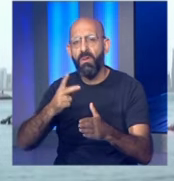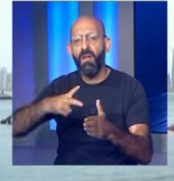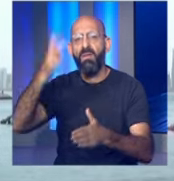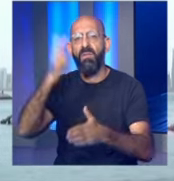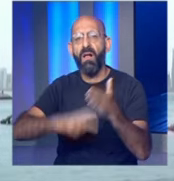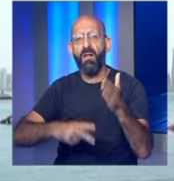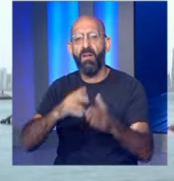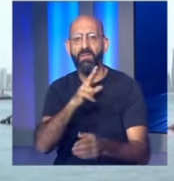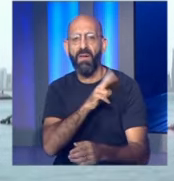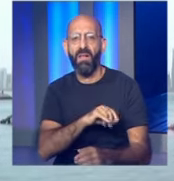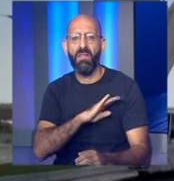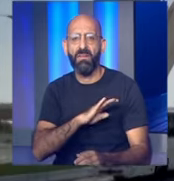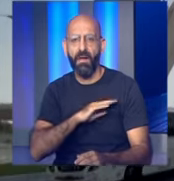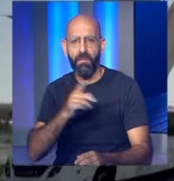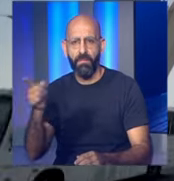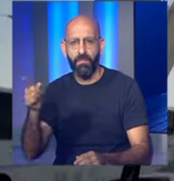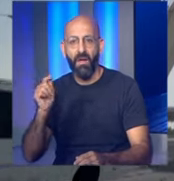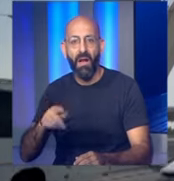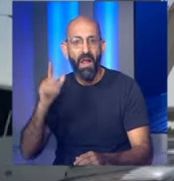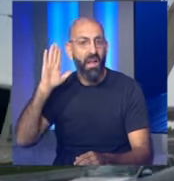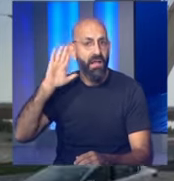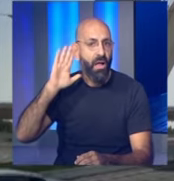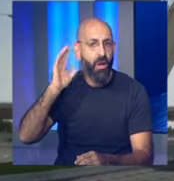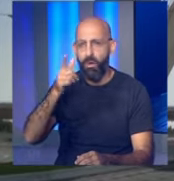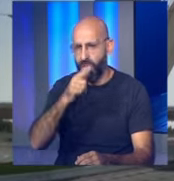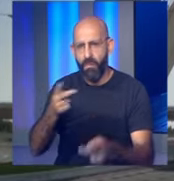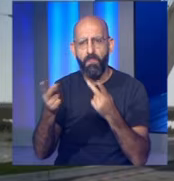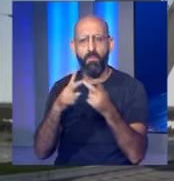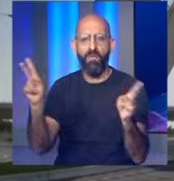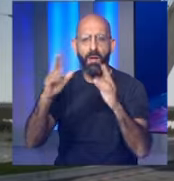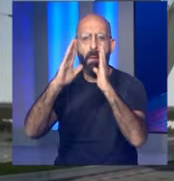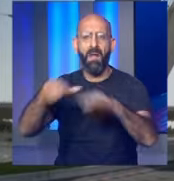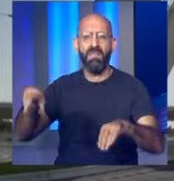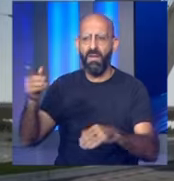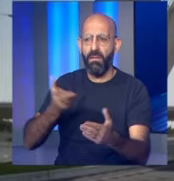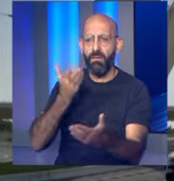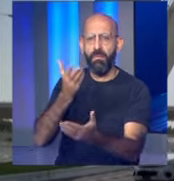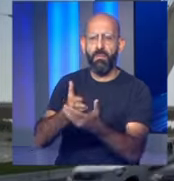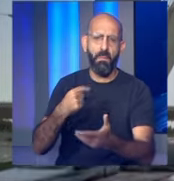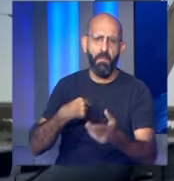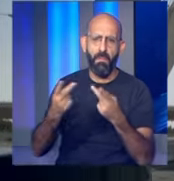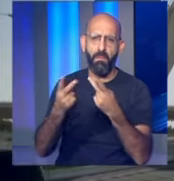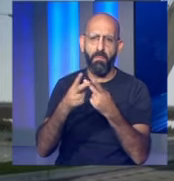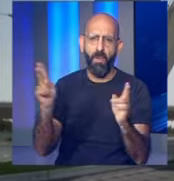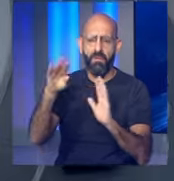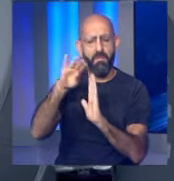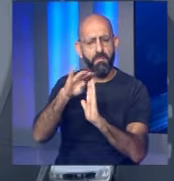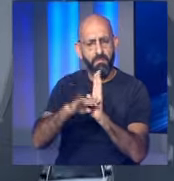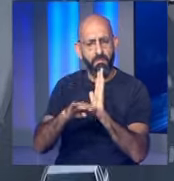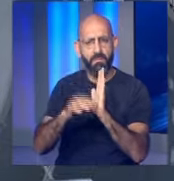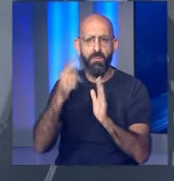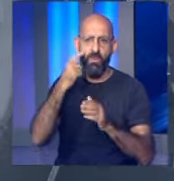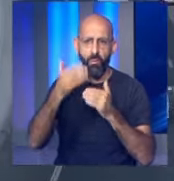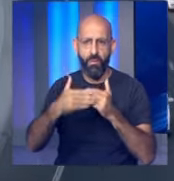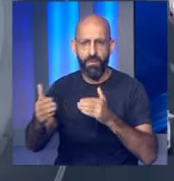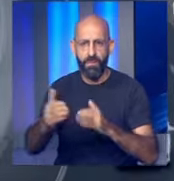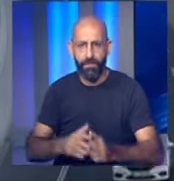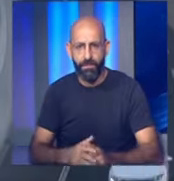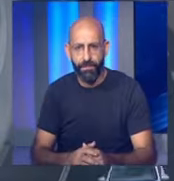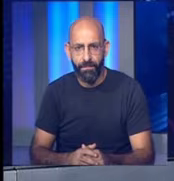أبيب تدرس كل خيار ممكن للمضي قدما لإبرام اتفاق في غزة، ونتنياهو قد يقبل بالاقتراح المصري.